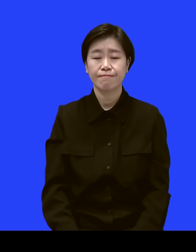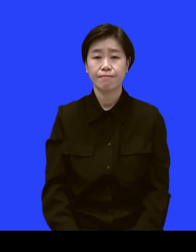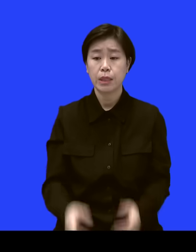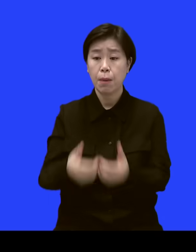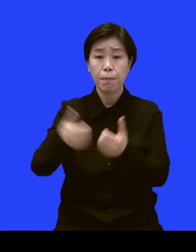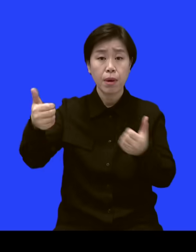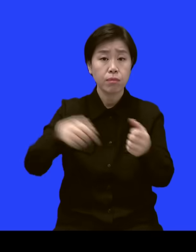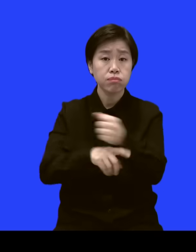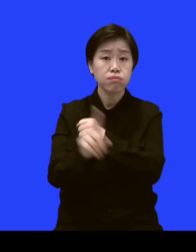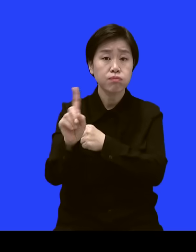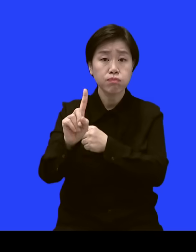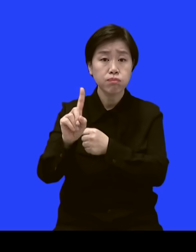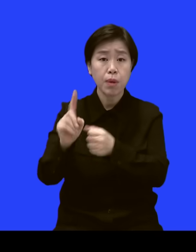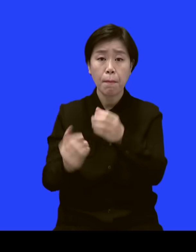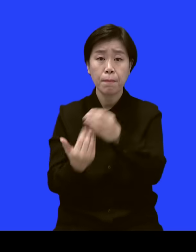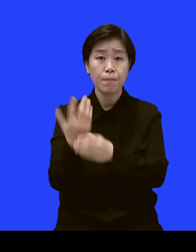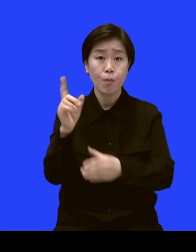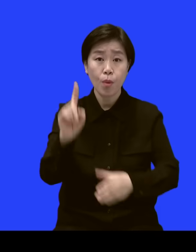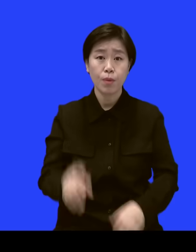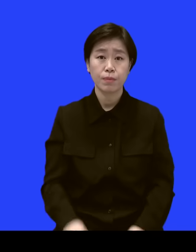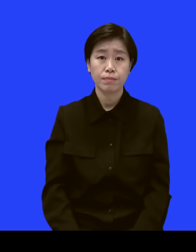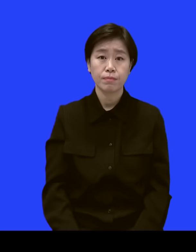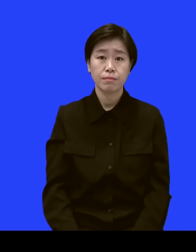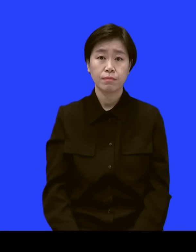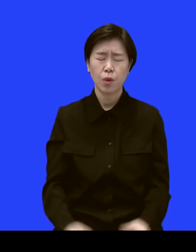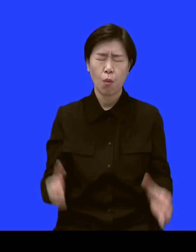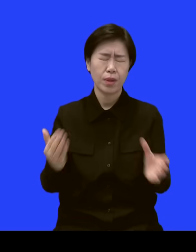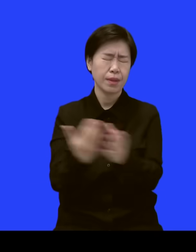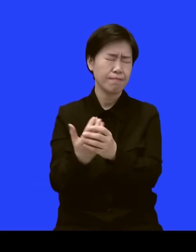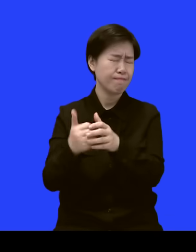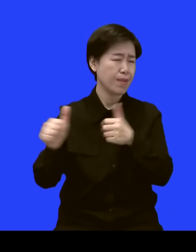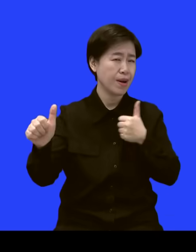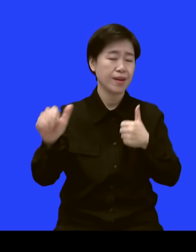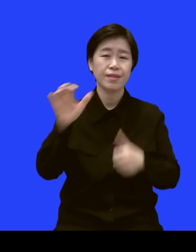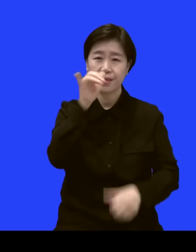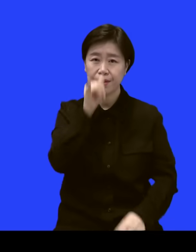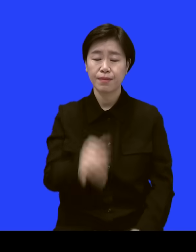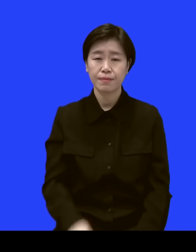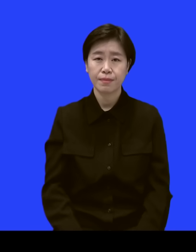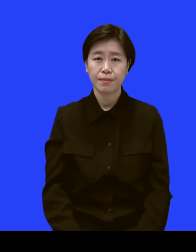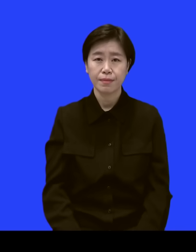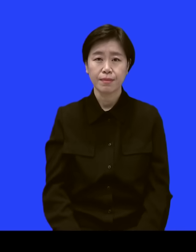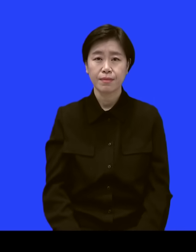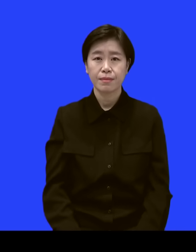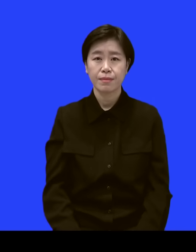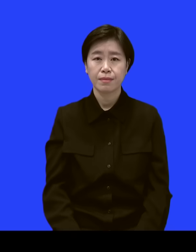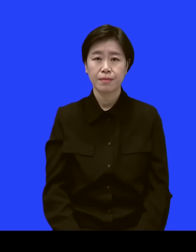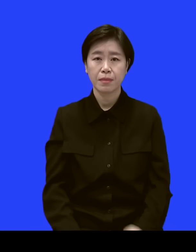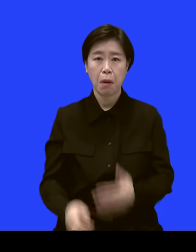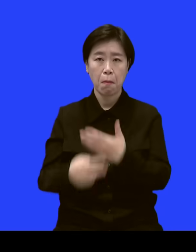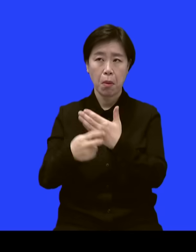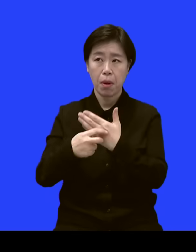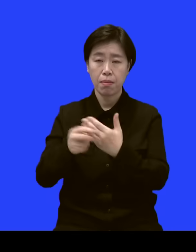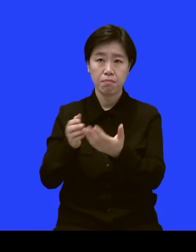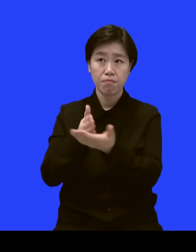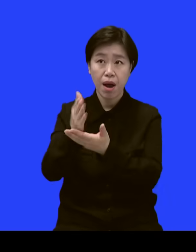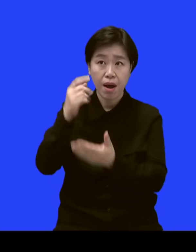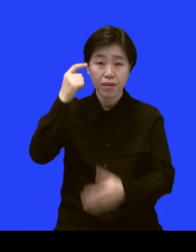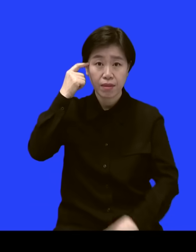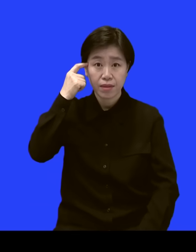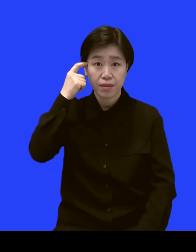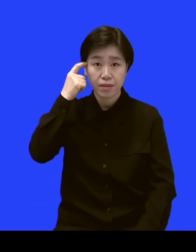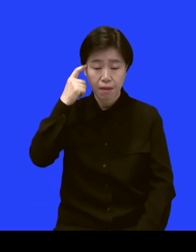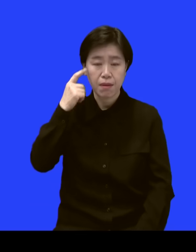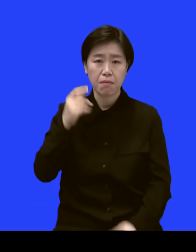사이가 틀어지고 어떤 일이 벌어졌어요? 완전히 틀어졌어요. 정신과 이런 이야기를 했으니까 소문나죠. 연일 엄마, 저기